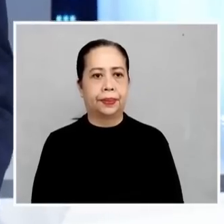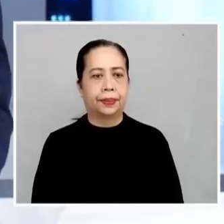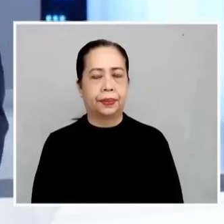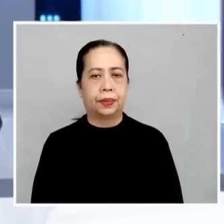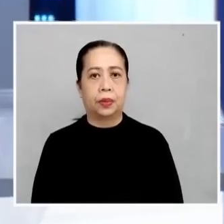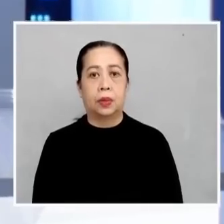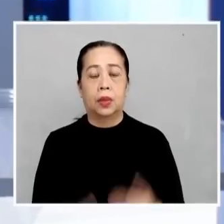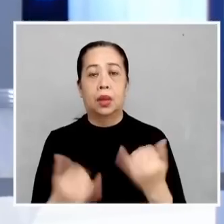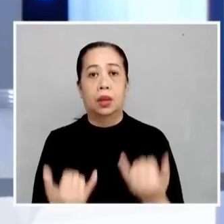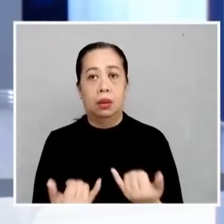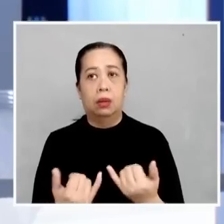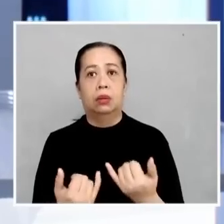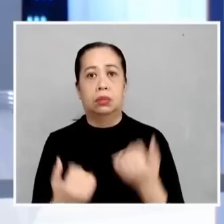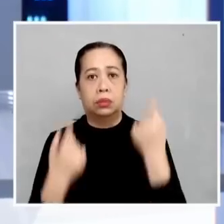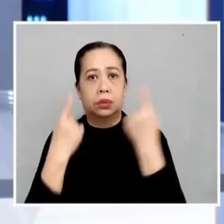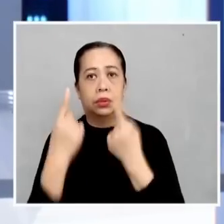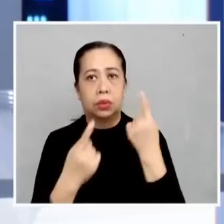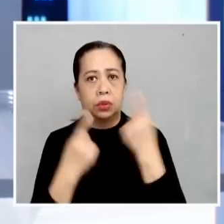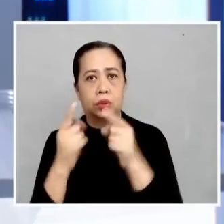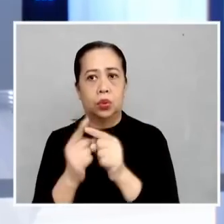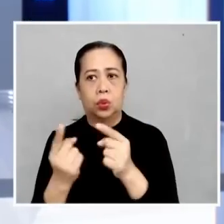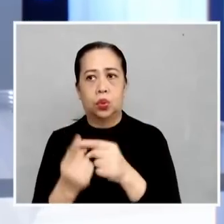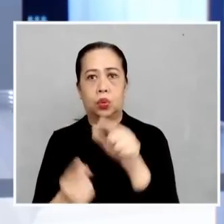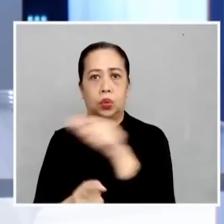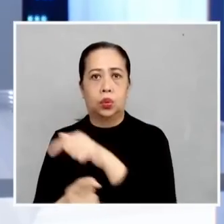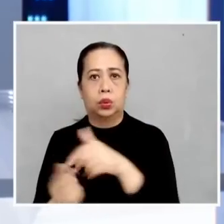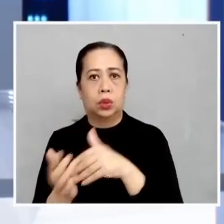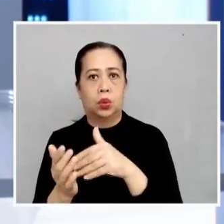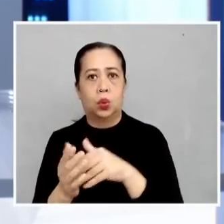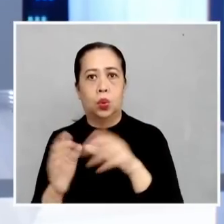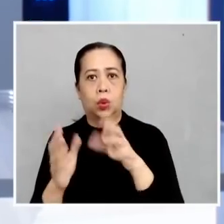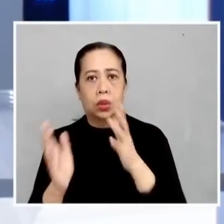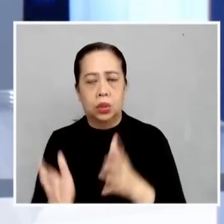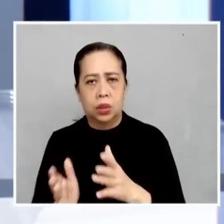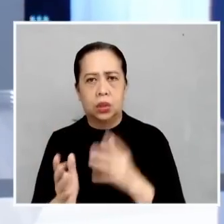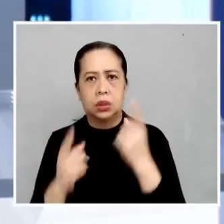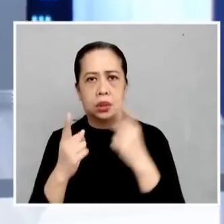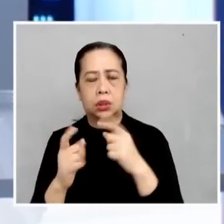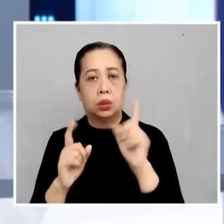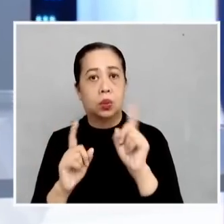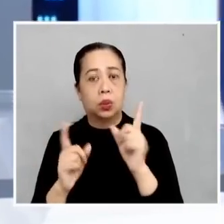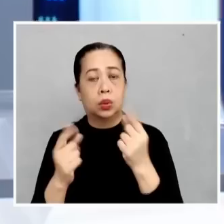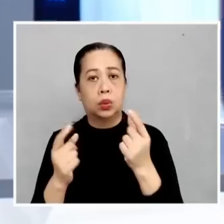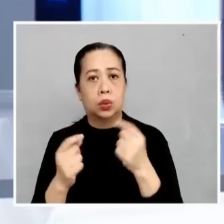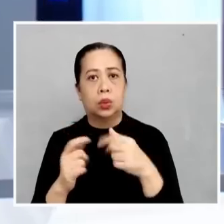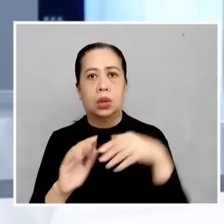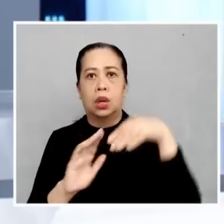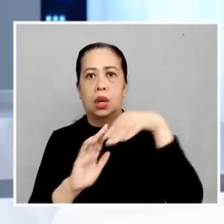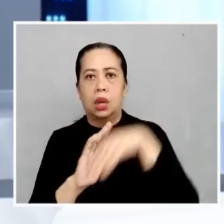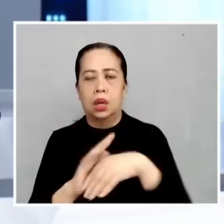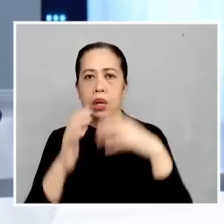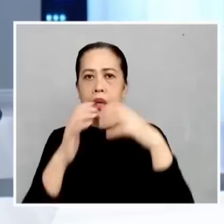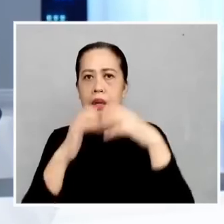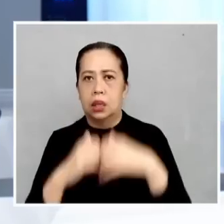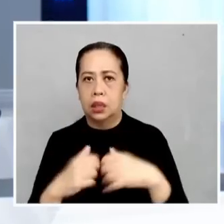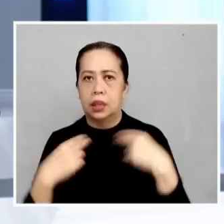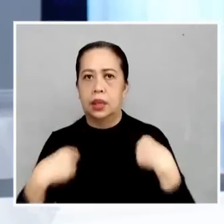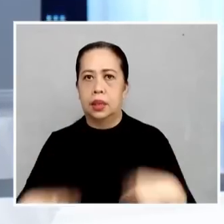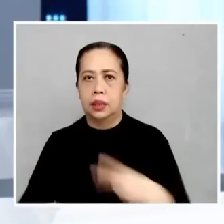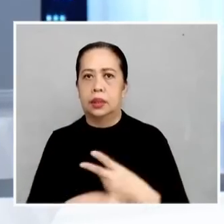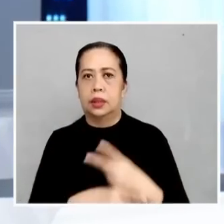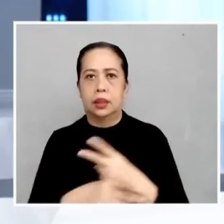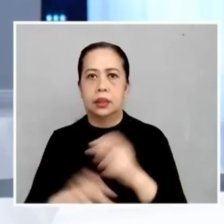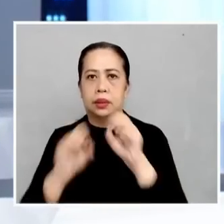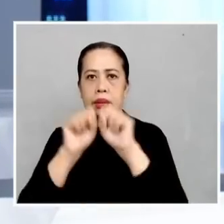Pinangangambahan naman ng grupo ng mga health workers ang nakaampa umanong pagbagsak ng healthcare system sa ating bansa. At